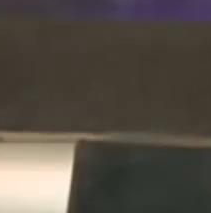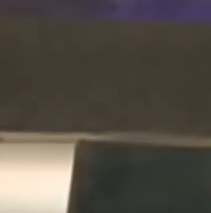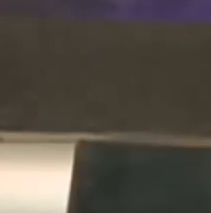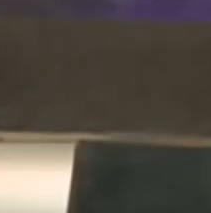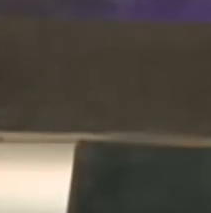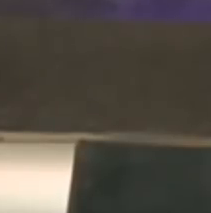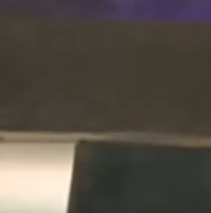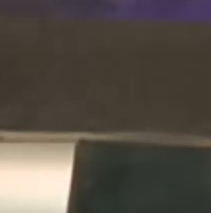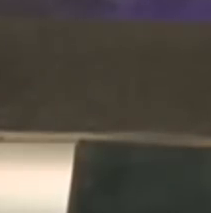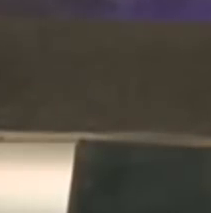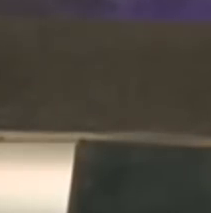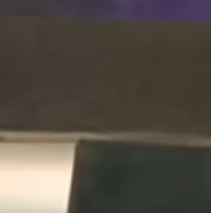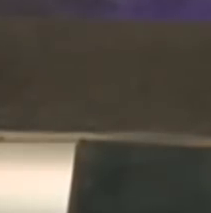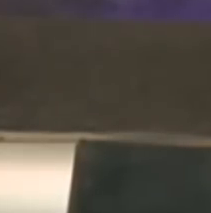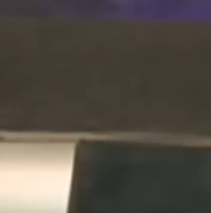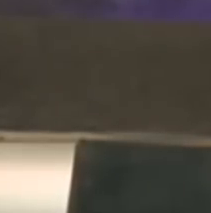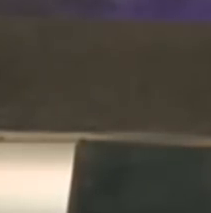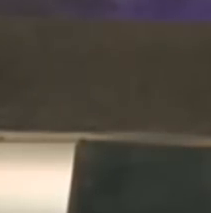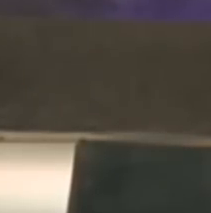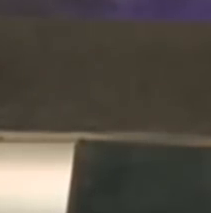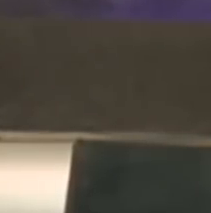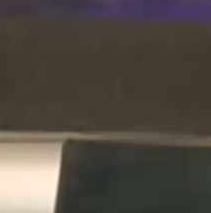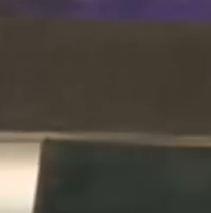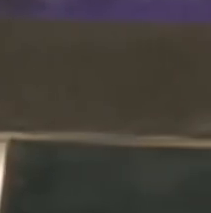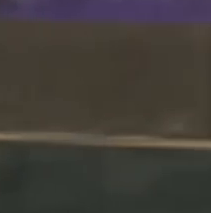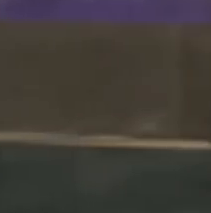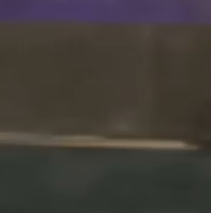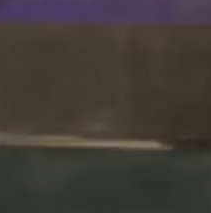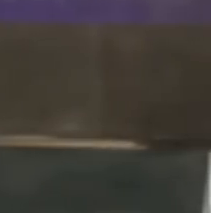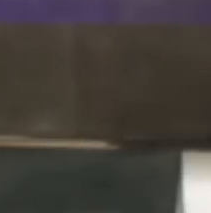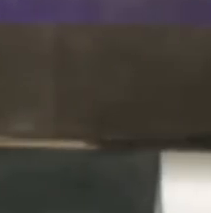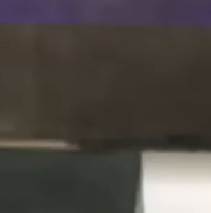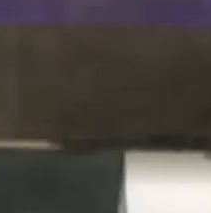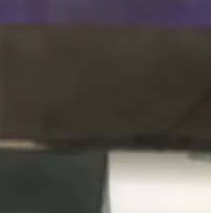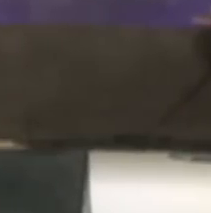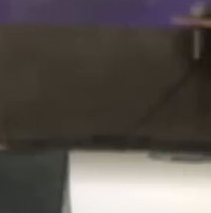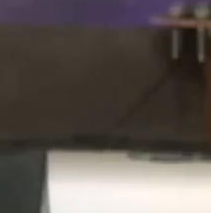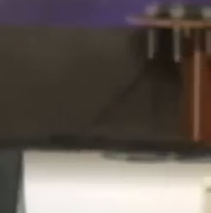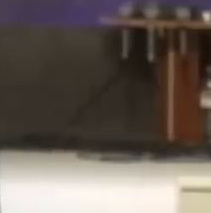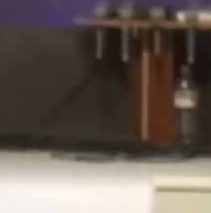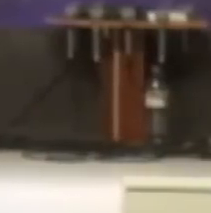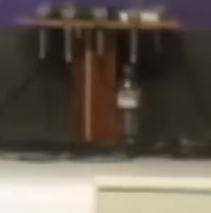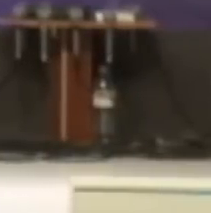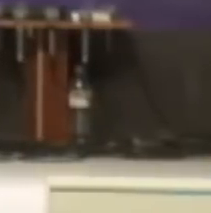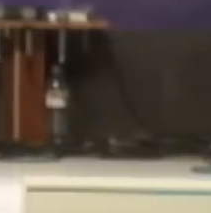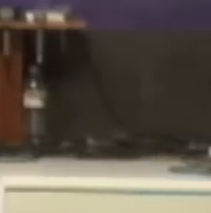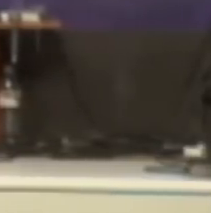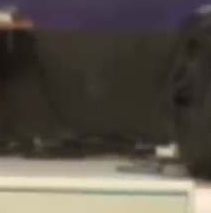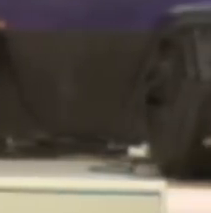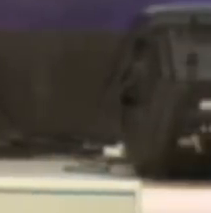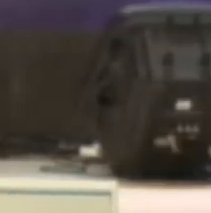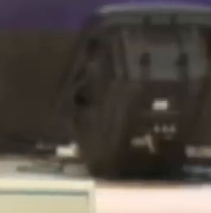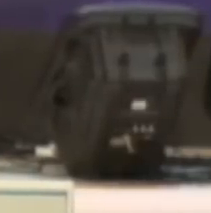որովհետև ունենք Աստված, որովհետև ունենք Աստված, որ մի հատ է, էլը տենցը